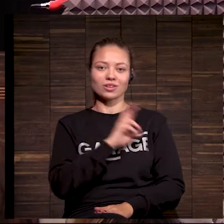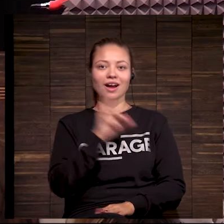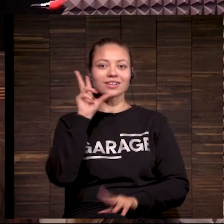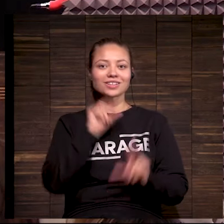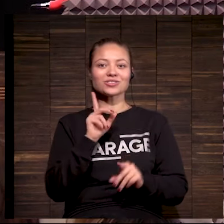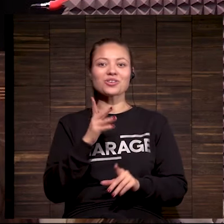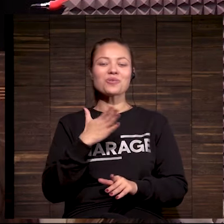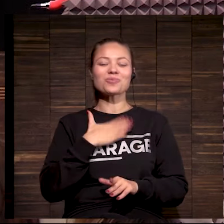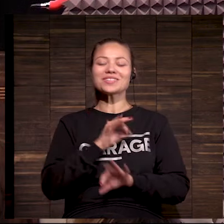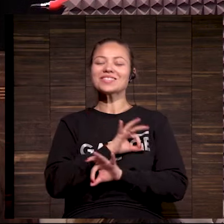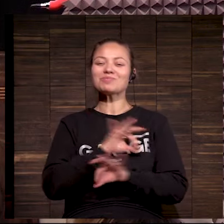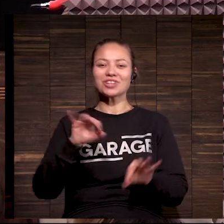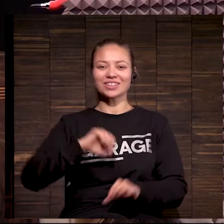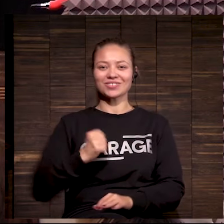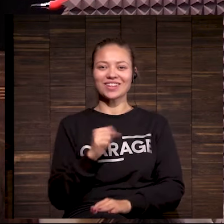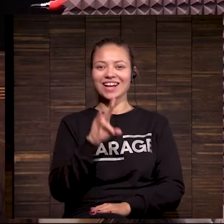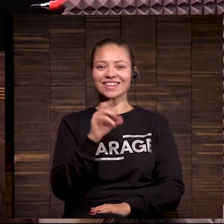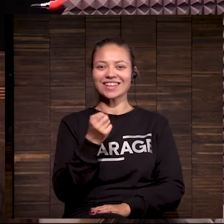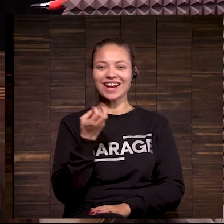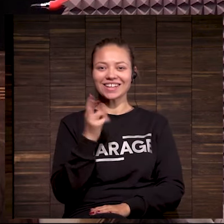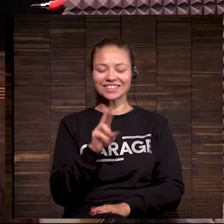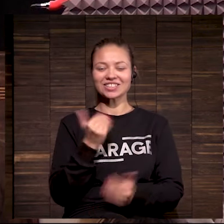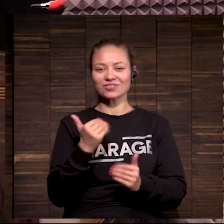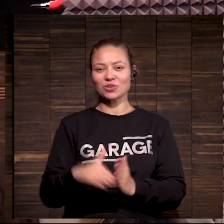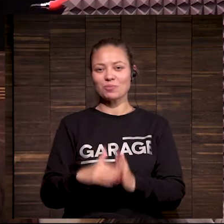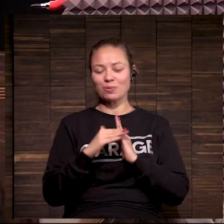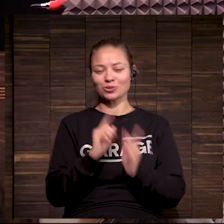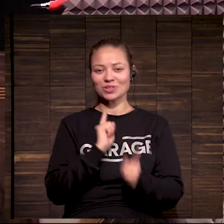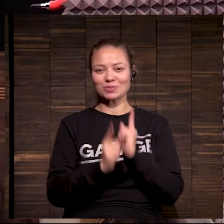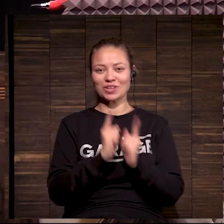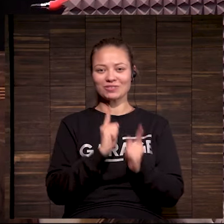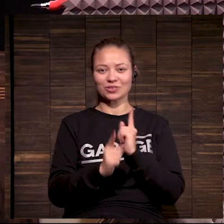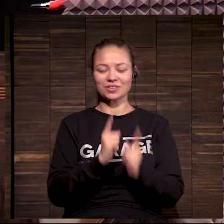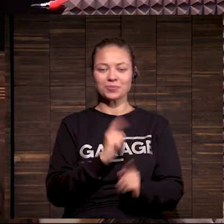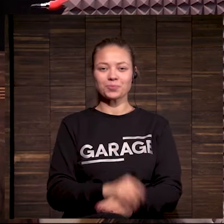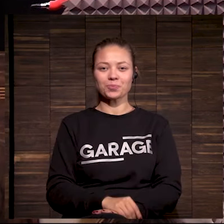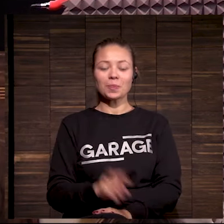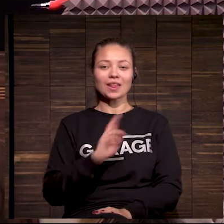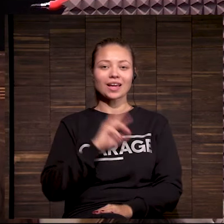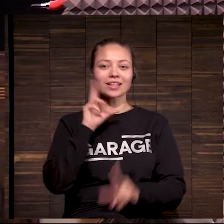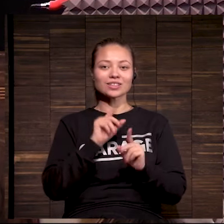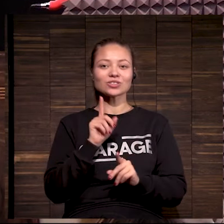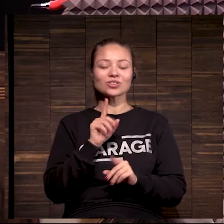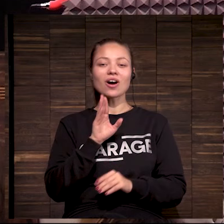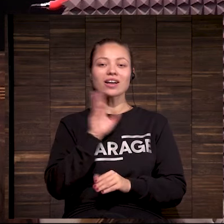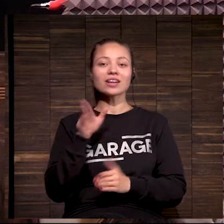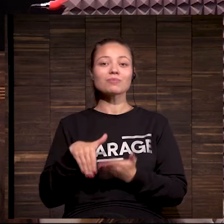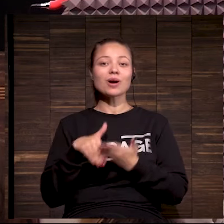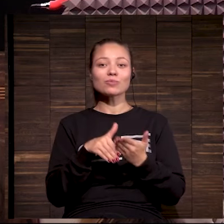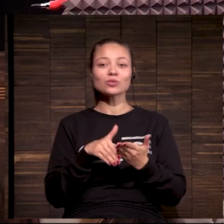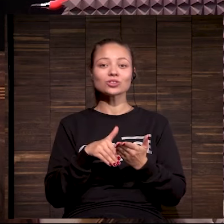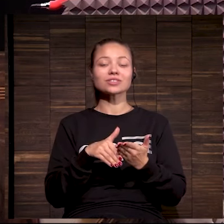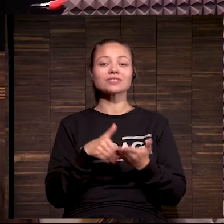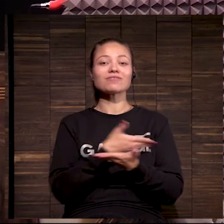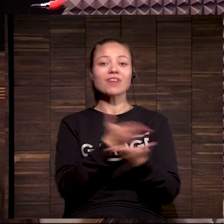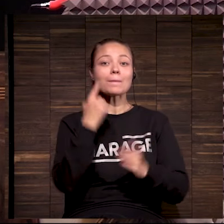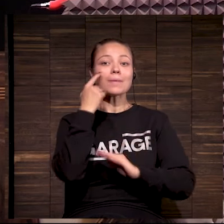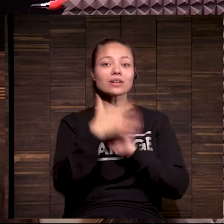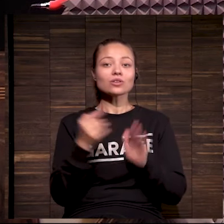мой замечательный друг надя нам сегодня поможет с переводом надеюсь что она поможет вам понять тула чём я